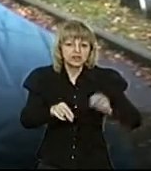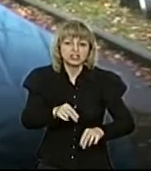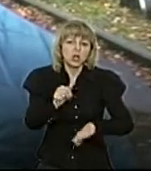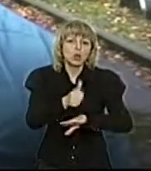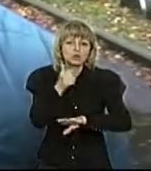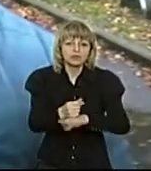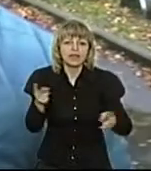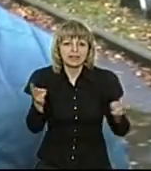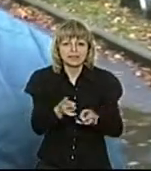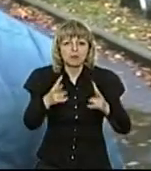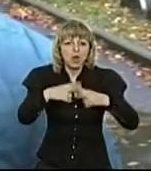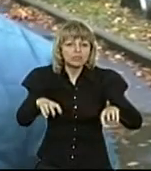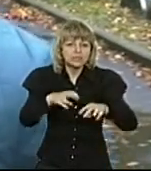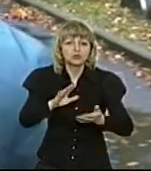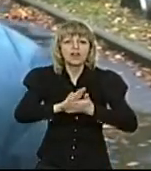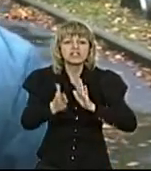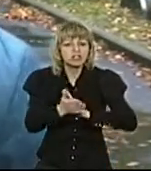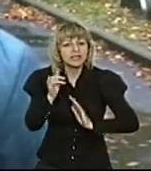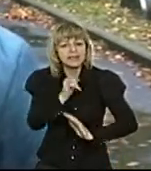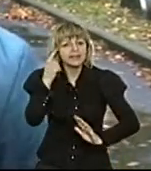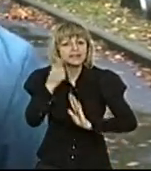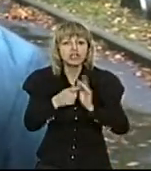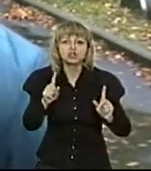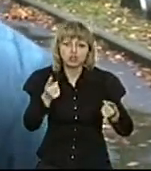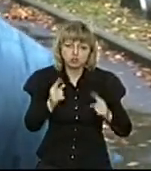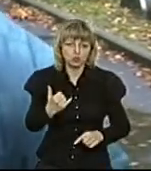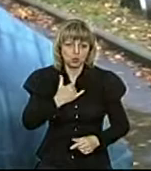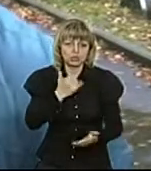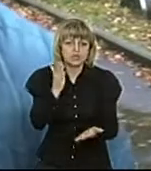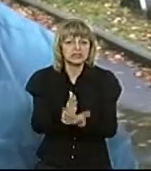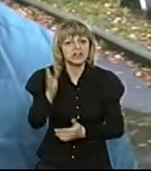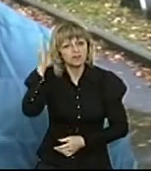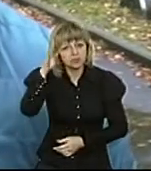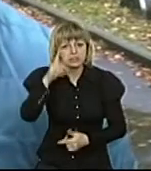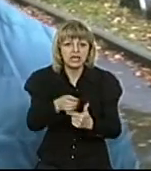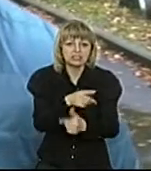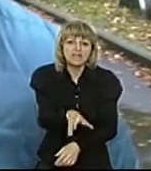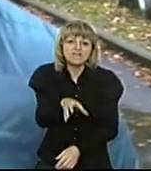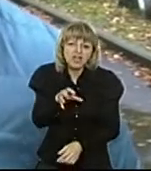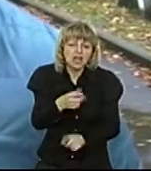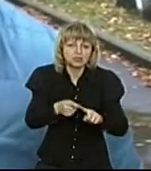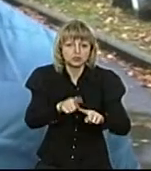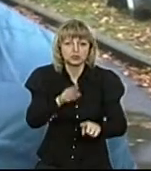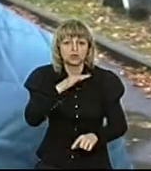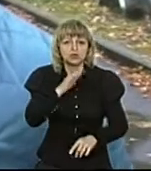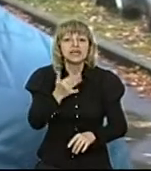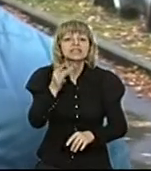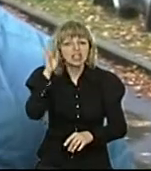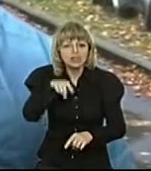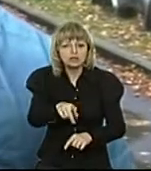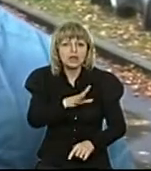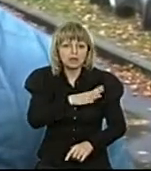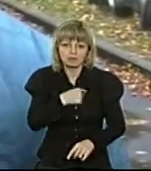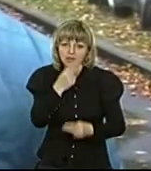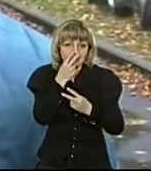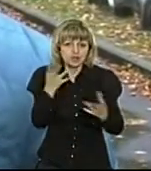треба проаналізувати ситуацію, дізнатися, чому саме в нас стоїть та вода, чи її викачує. Тобто, скільки вона стояла, я ні разу не бачив